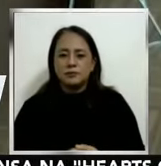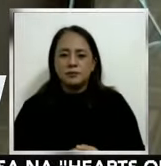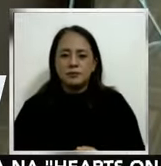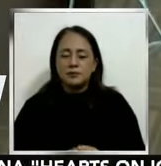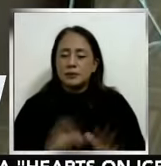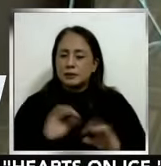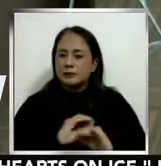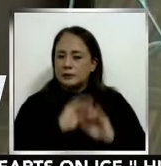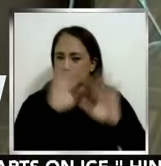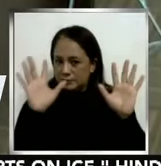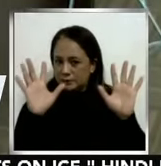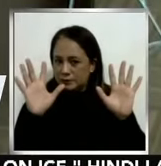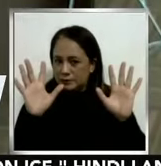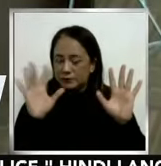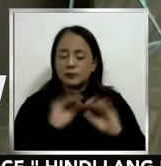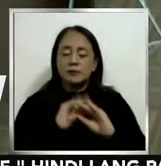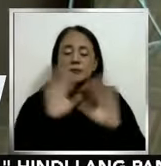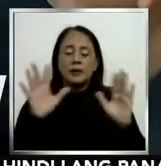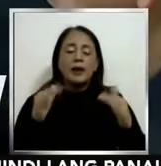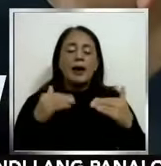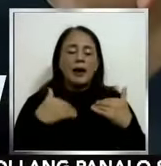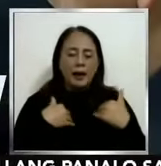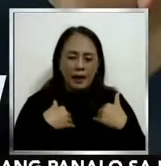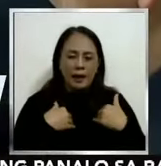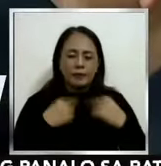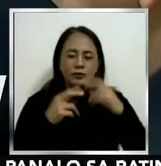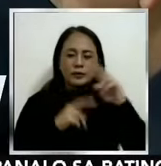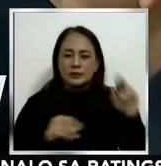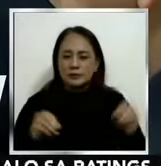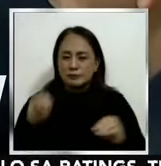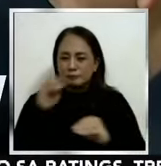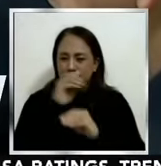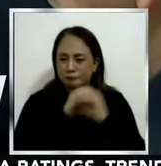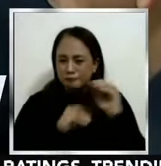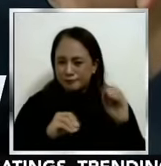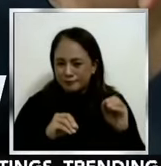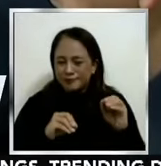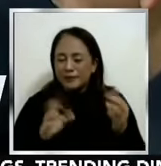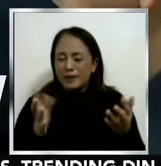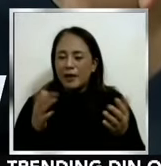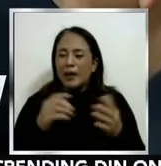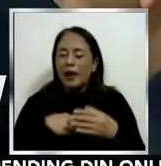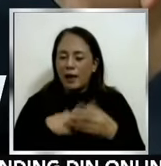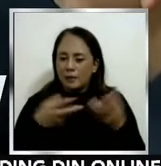Maliwanag na merong recycling na nangyayari.